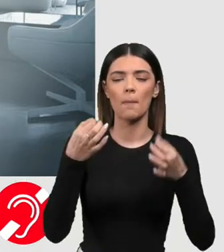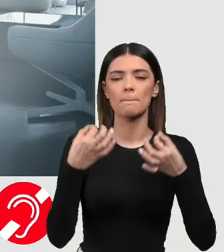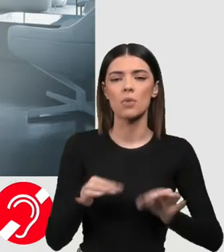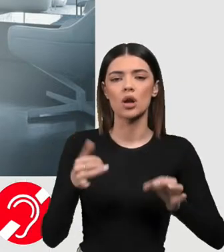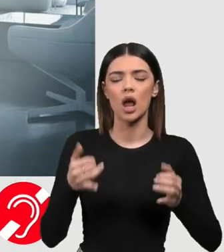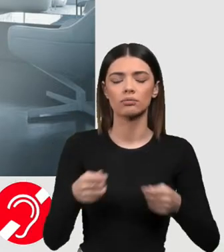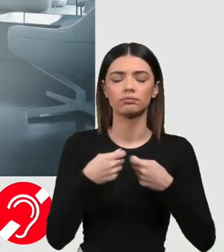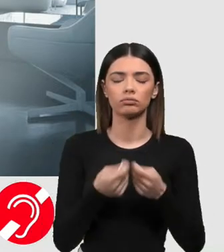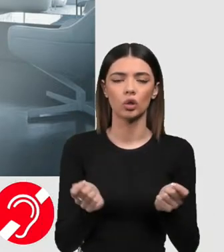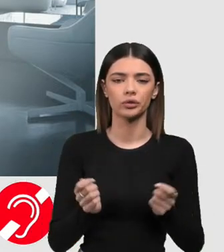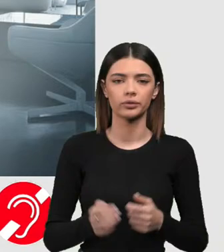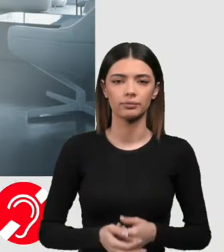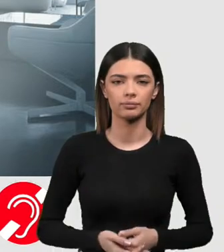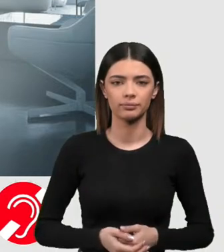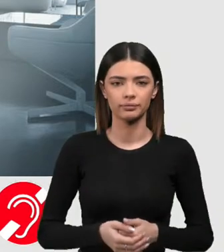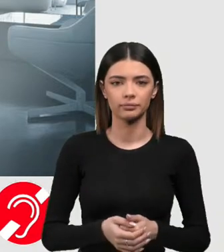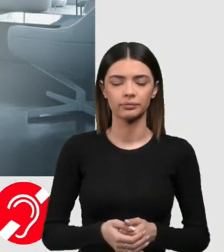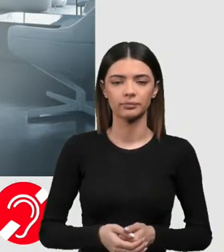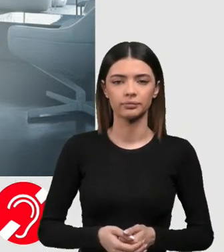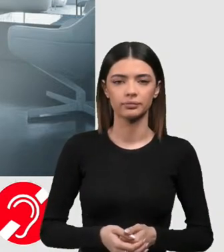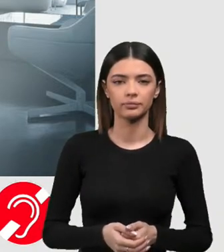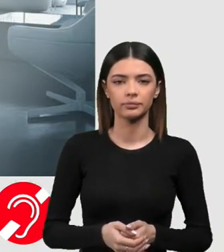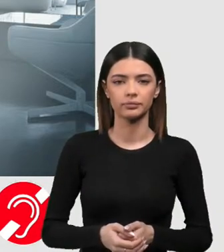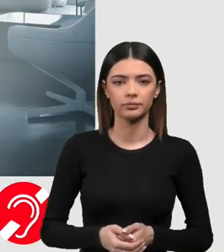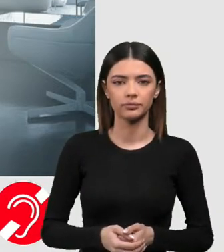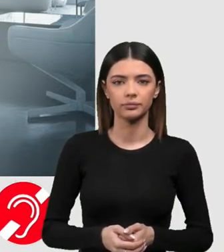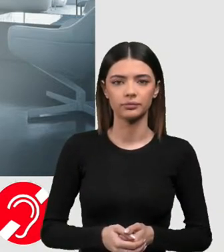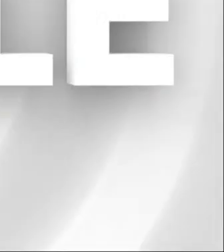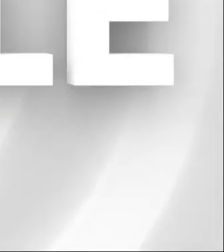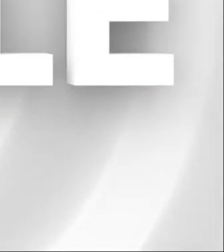refăcut de designer într-un stil futurist.